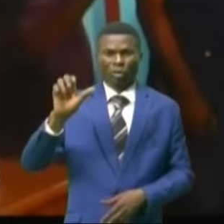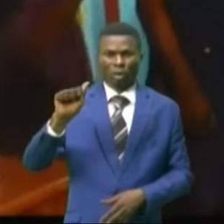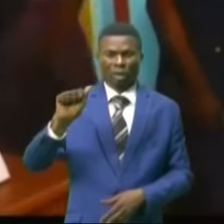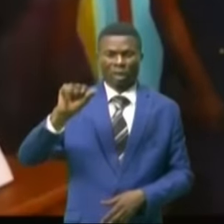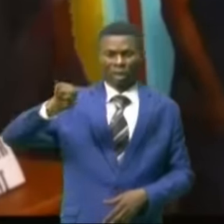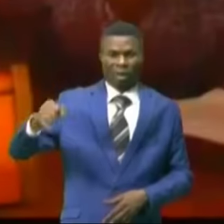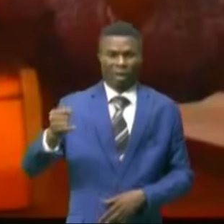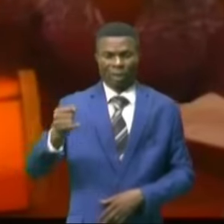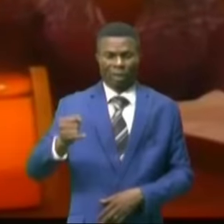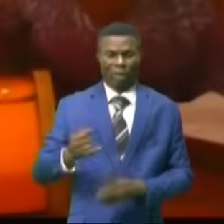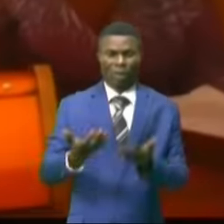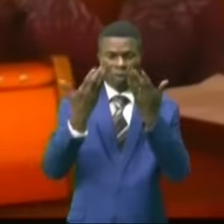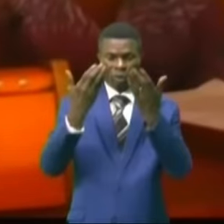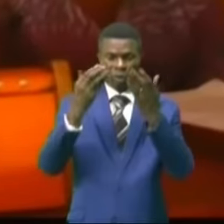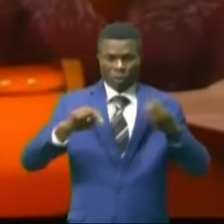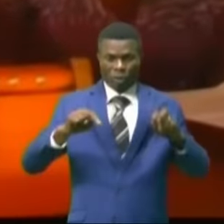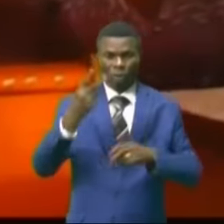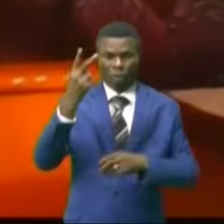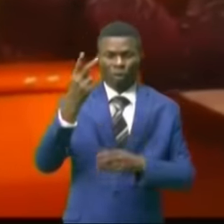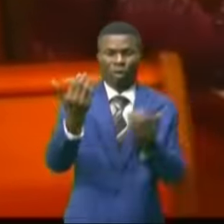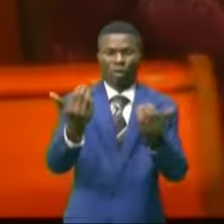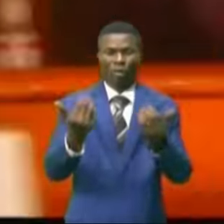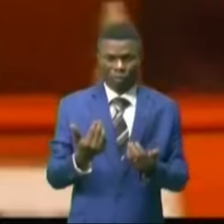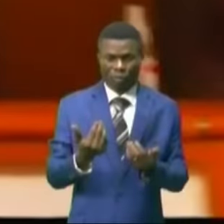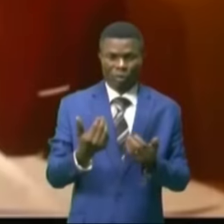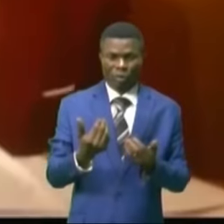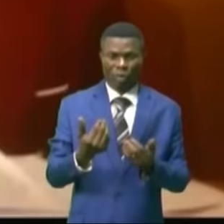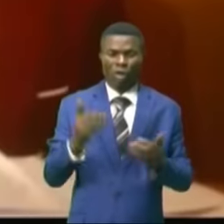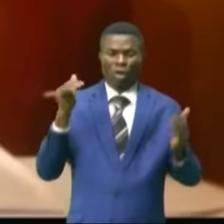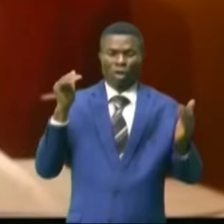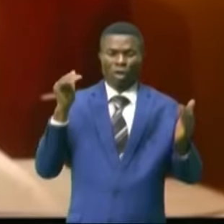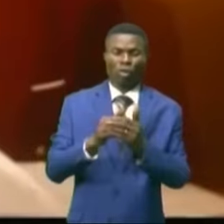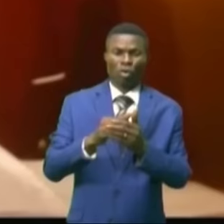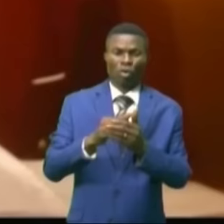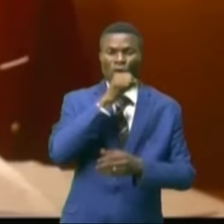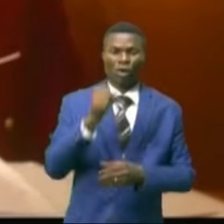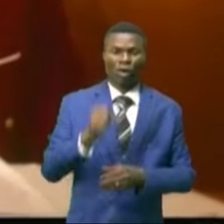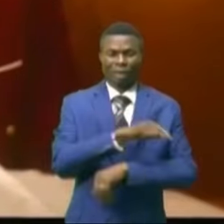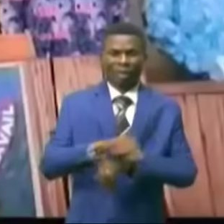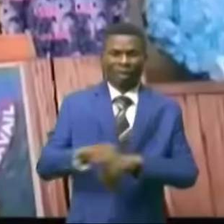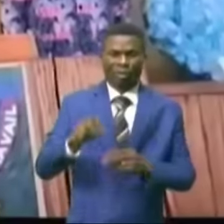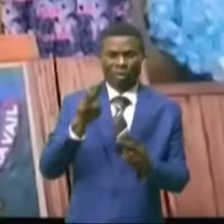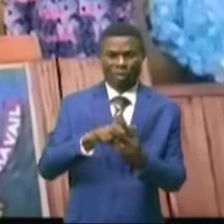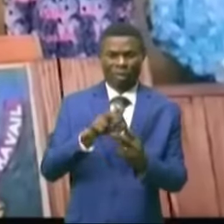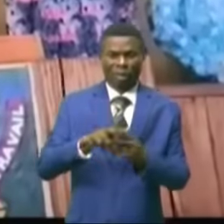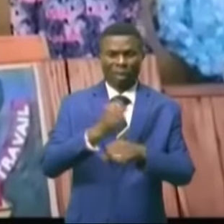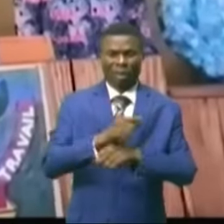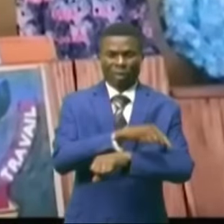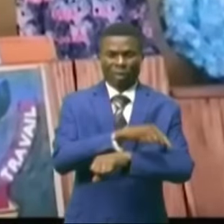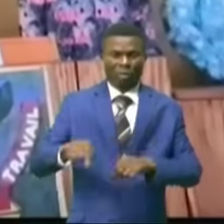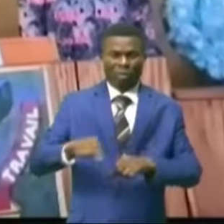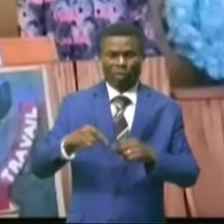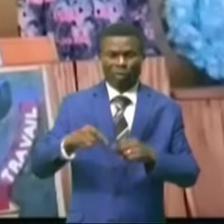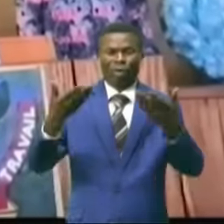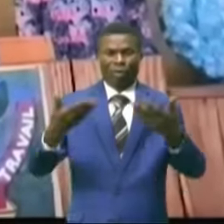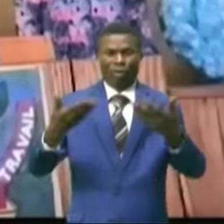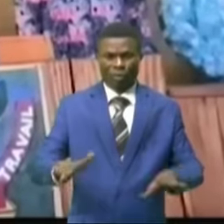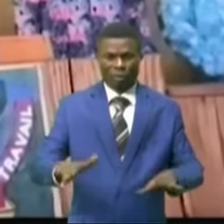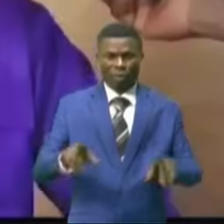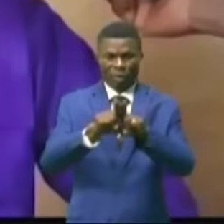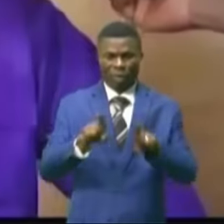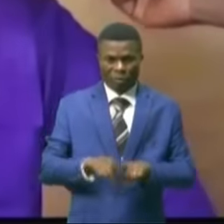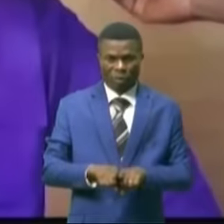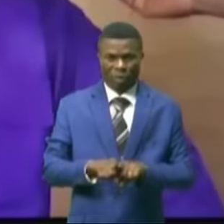de la pétition de désaveu initiée contre l'ancien bureau provisoire, installation du bureau définitif et